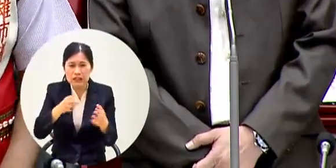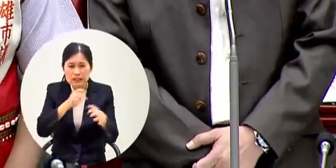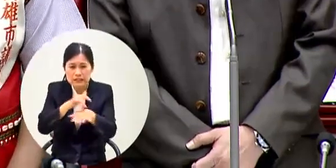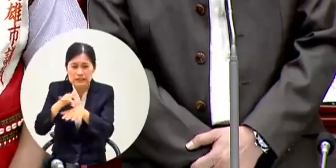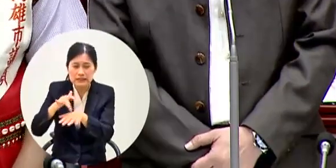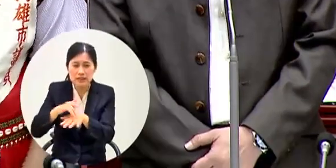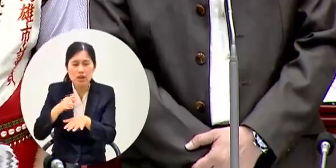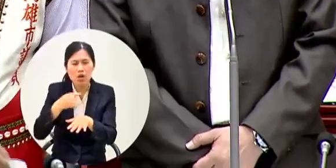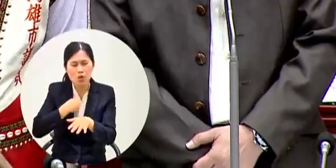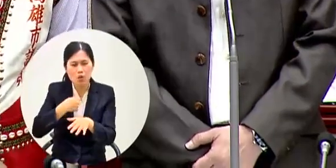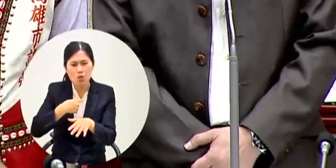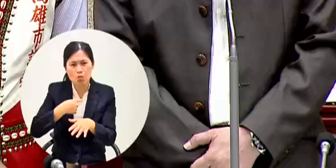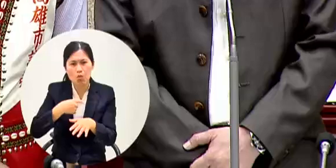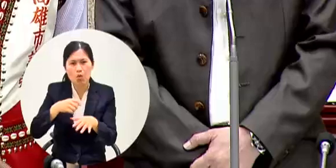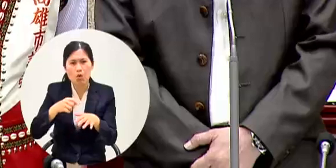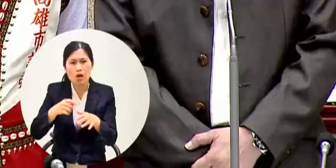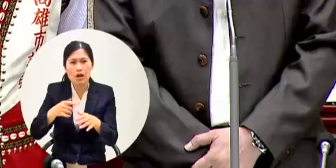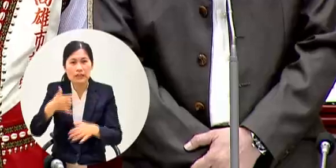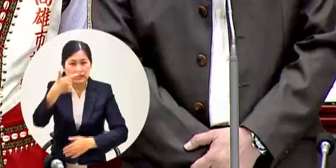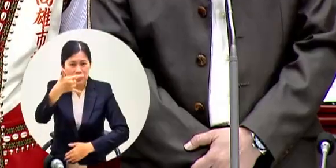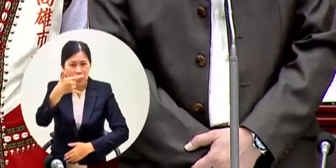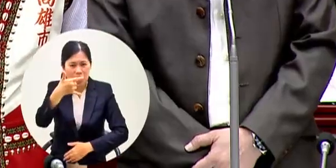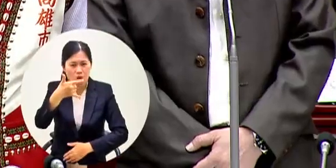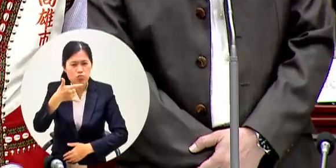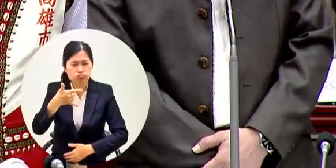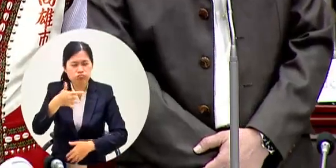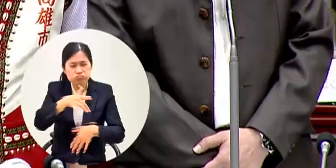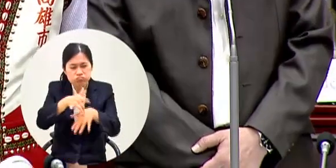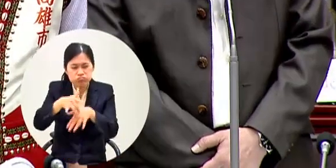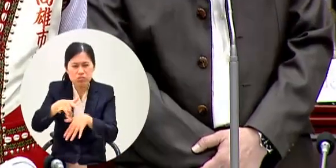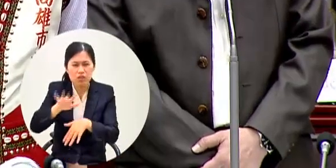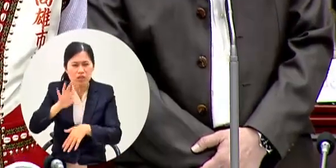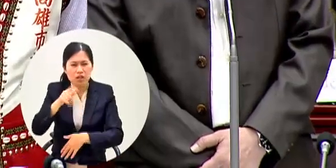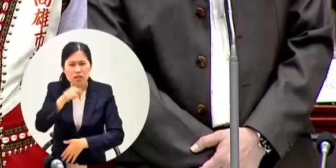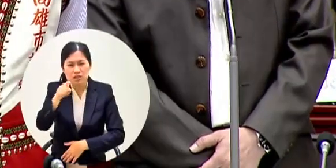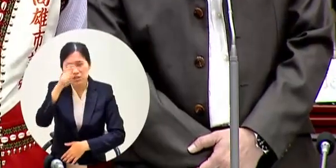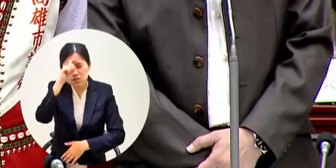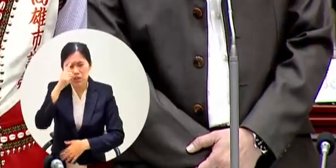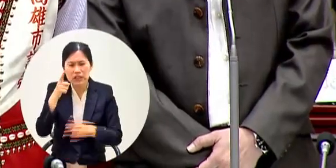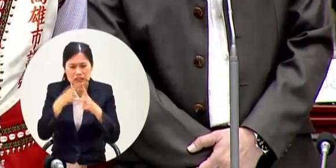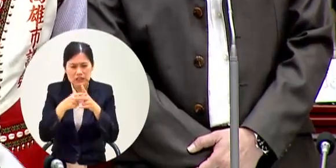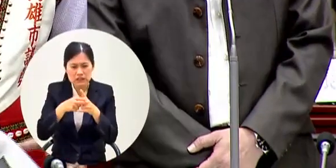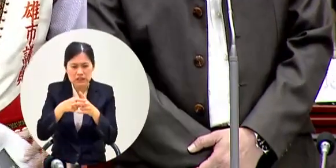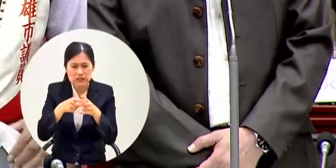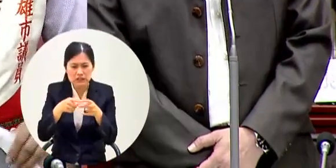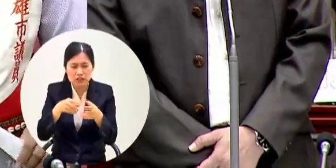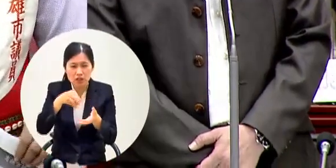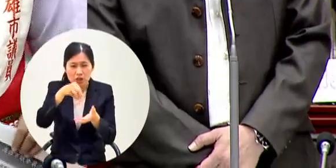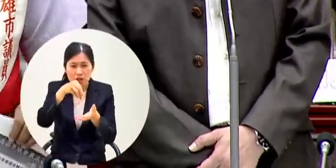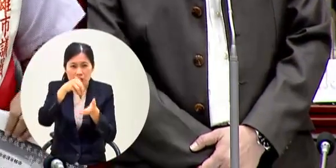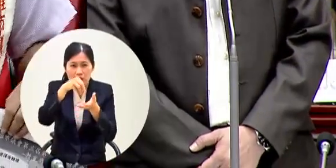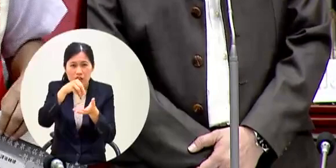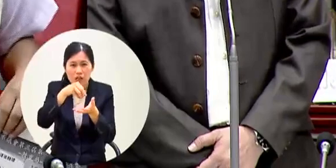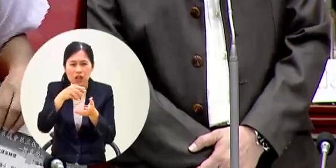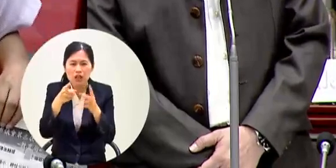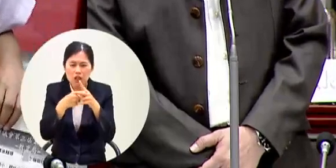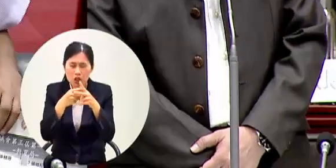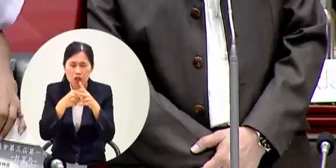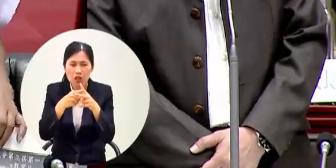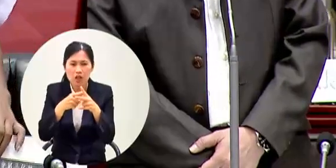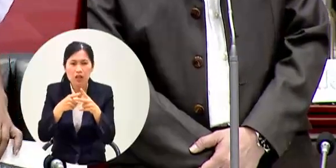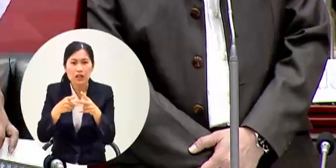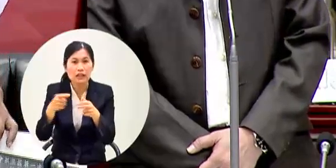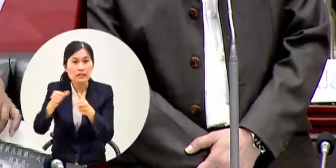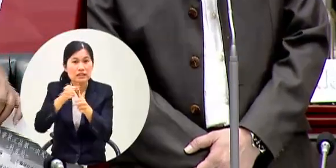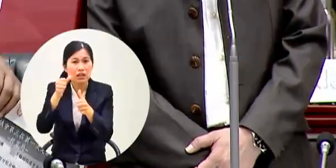分，那我们也一直积极的在跟相关的通路接触，在第一时间里面，事实上我们就已经